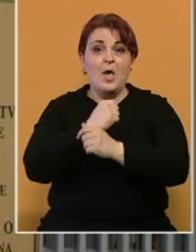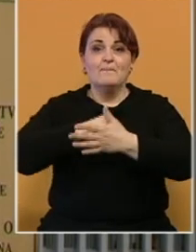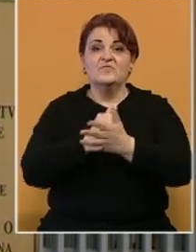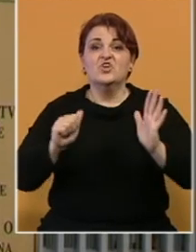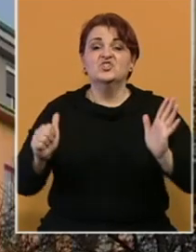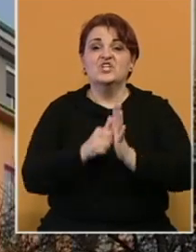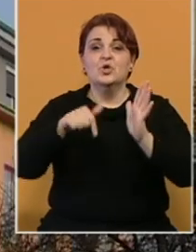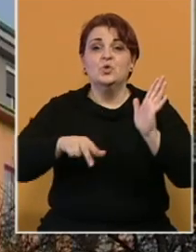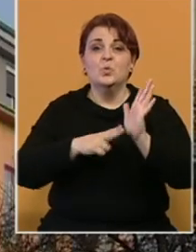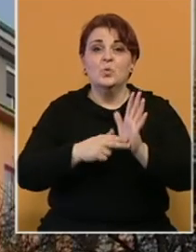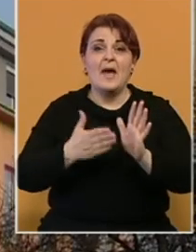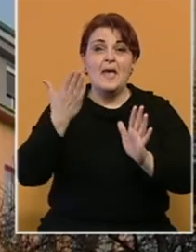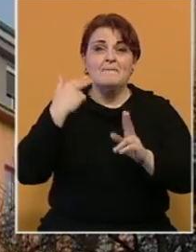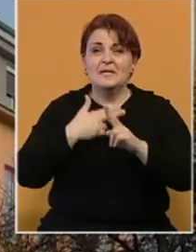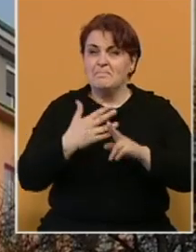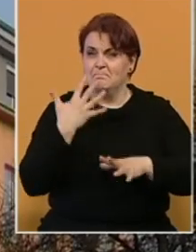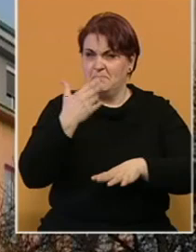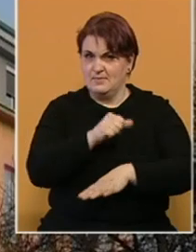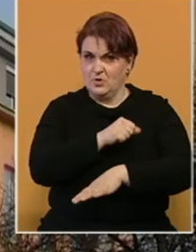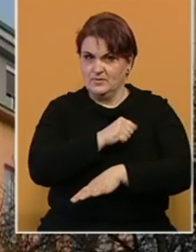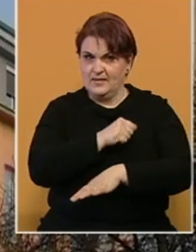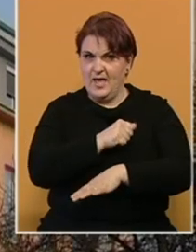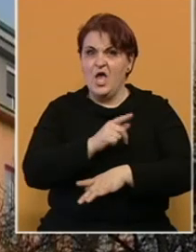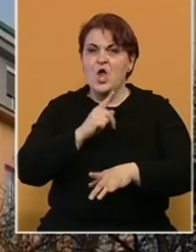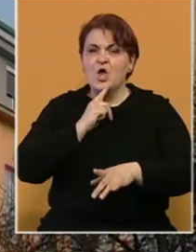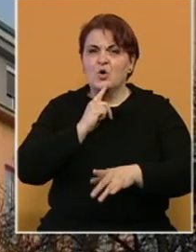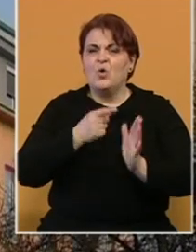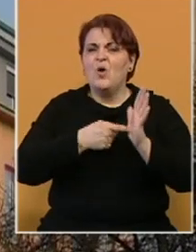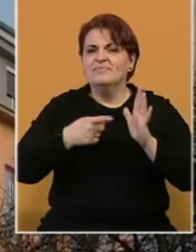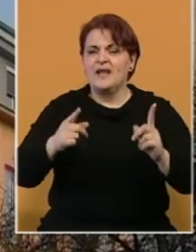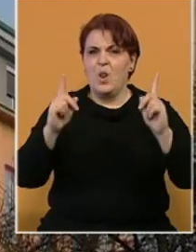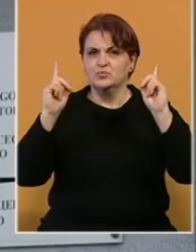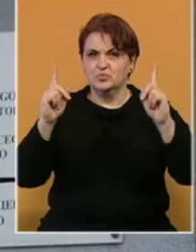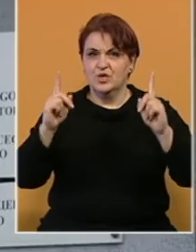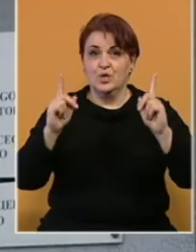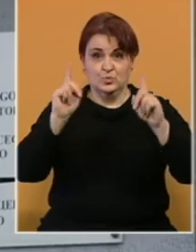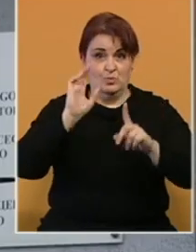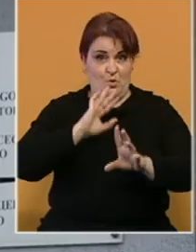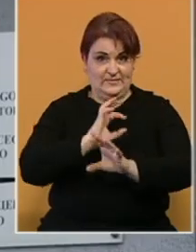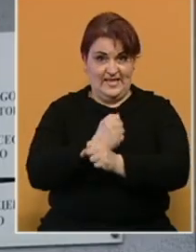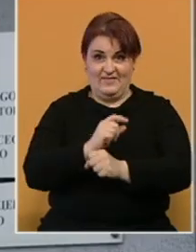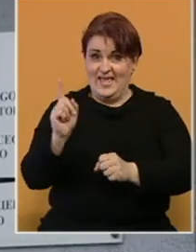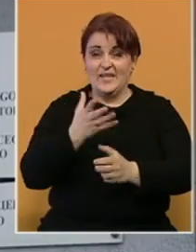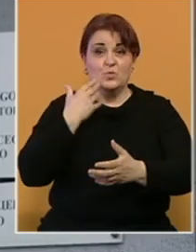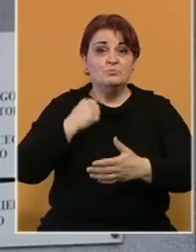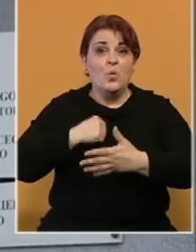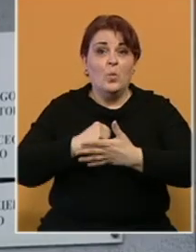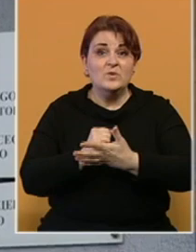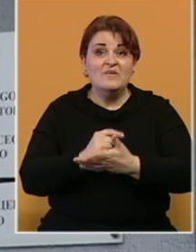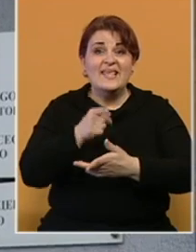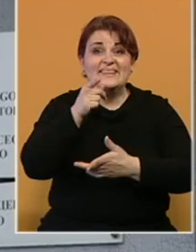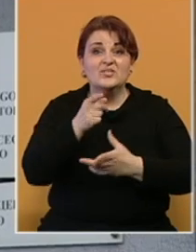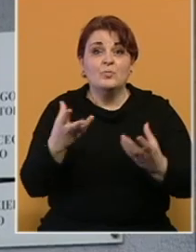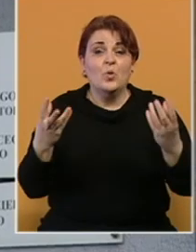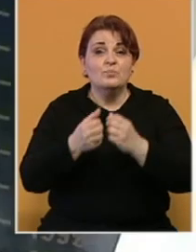Hercegovine potvrdio 16. juna prije nepunih 5 godina, koliko je i trajalo suđenje. Sud Bosne i Hercegovine nije uspio da utvrdi učešće